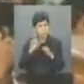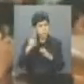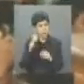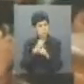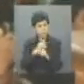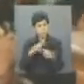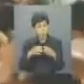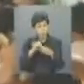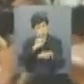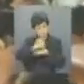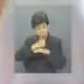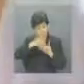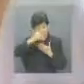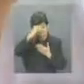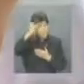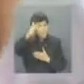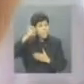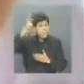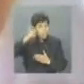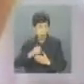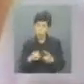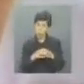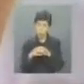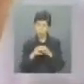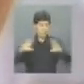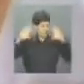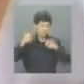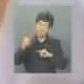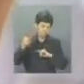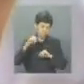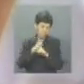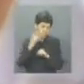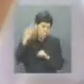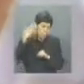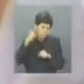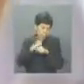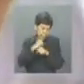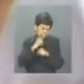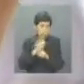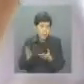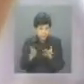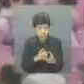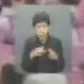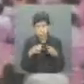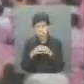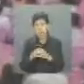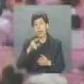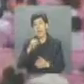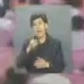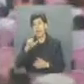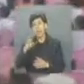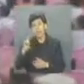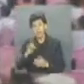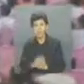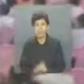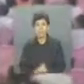อดีตแกนนำนักศึกษาพม่านับเป็นกลุ่มต่อต้านรัฐบาลที่ได้รับแรงสนับสนุนรองจากพรรค NLD ของนางซูจี